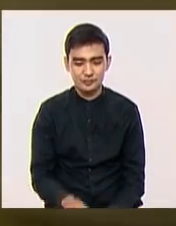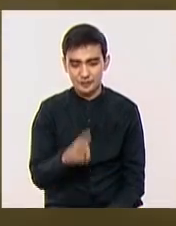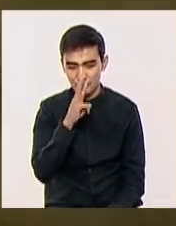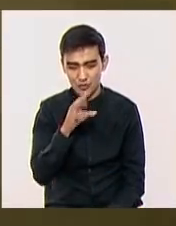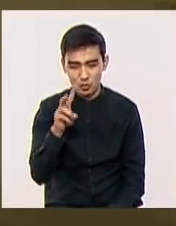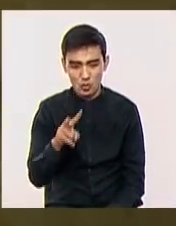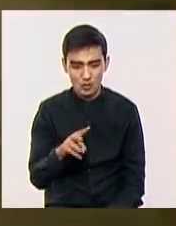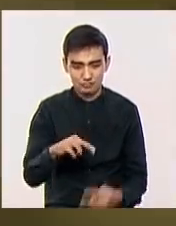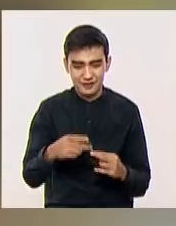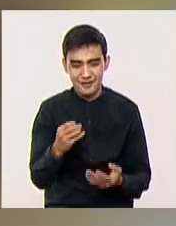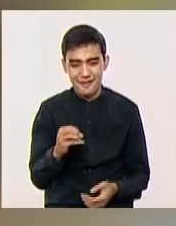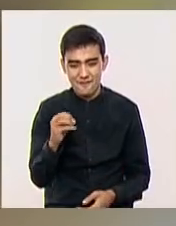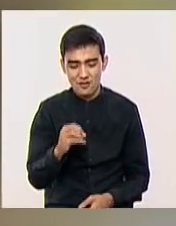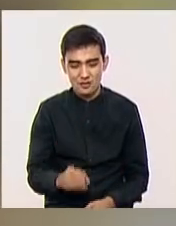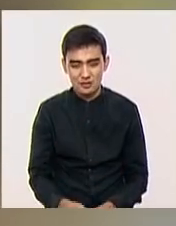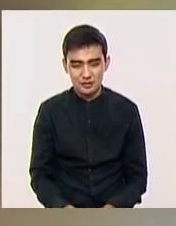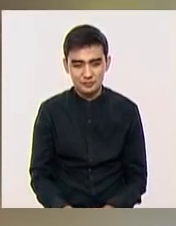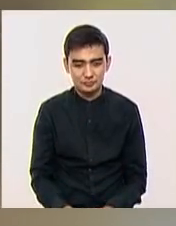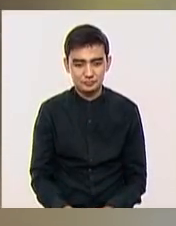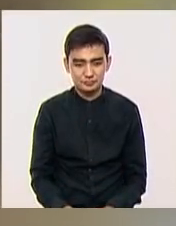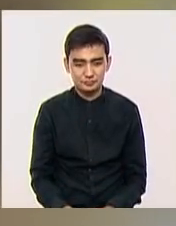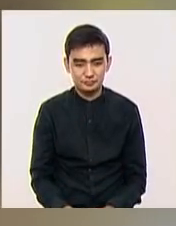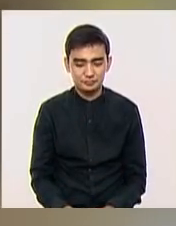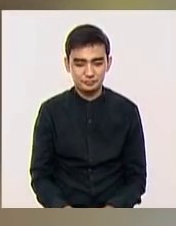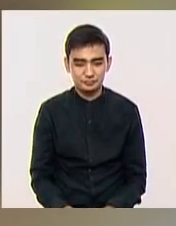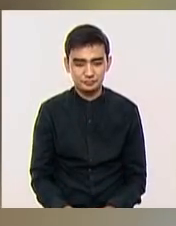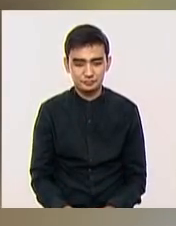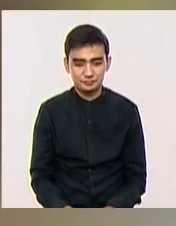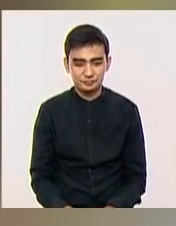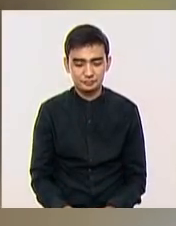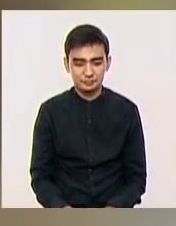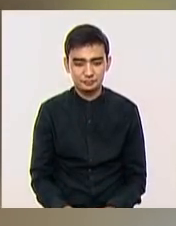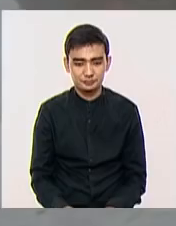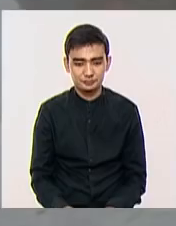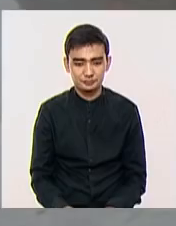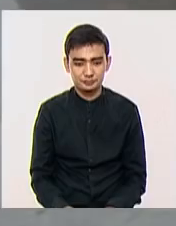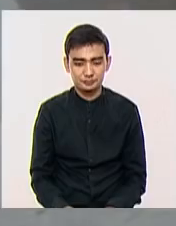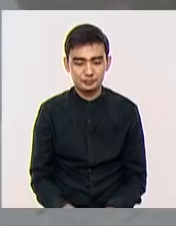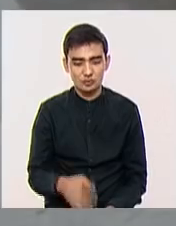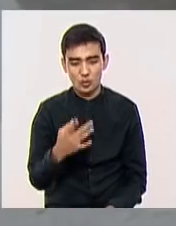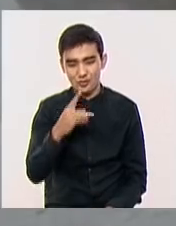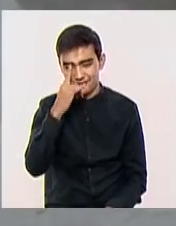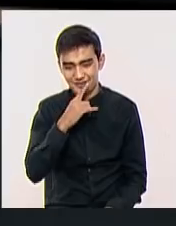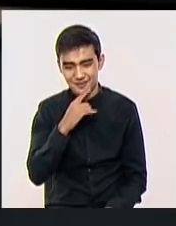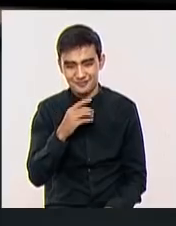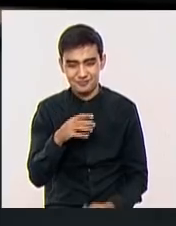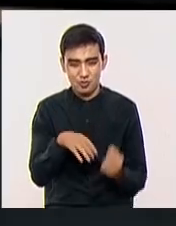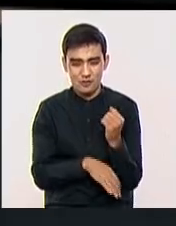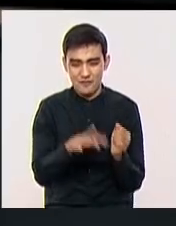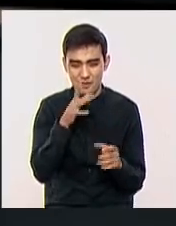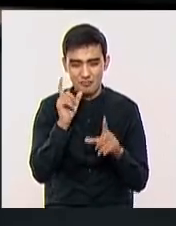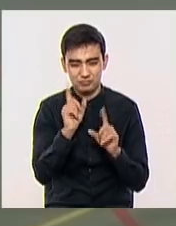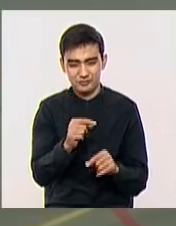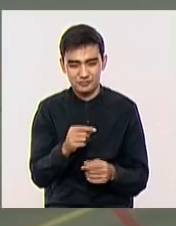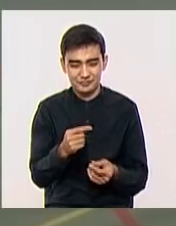Зарплата в долларах и евро. Тратится на расходы 1500-2000 долларов. Сколько казахстанцев за последнее время